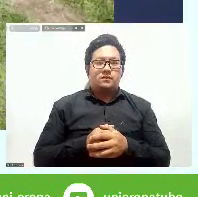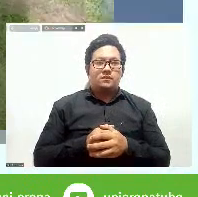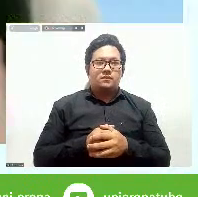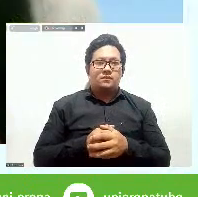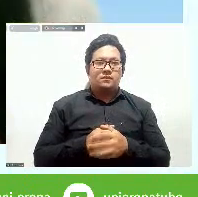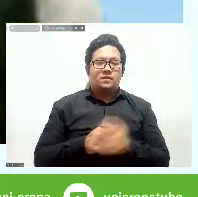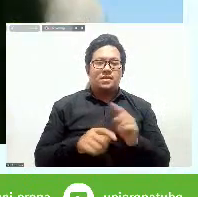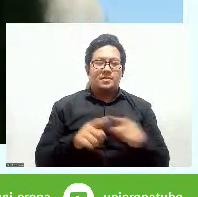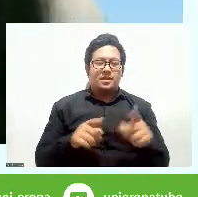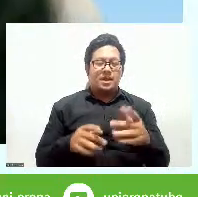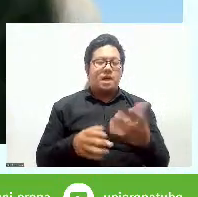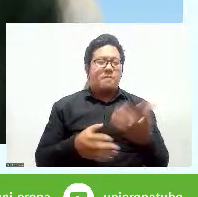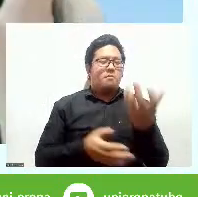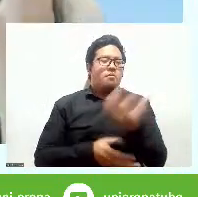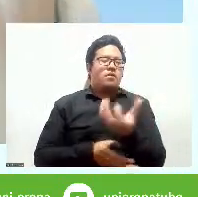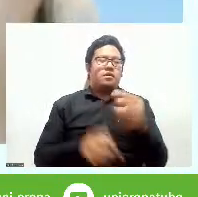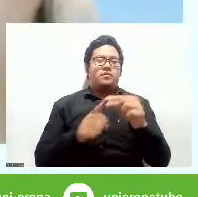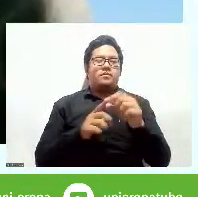kecil atau